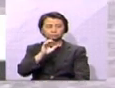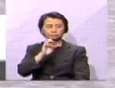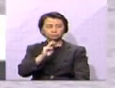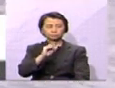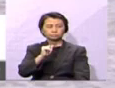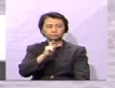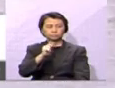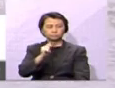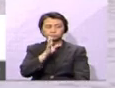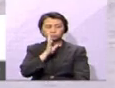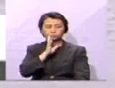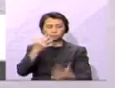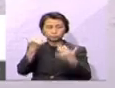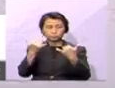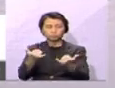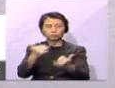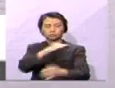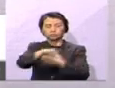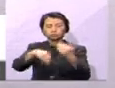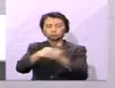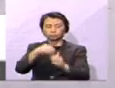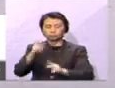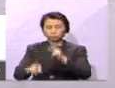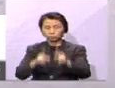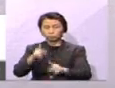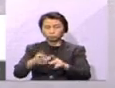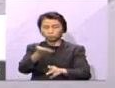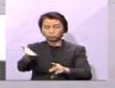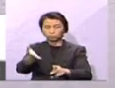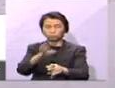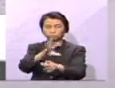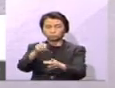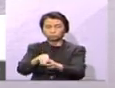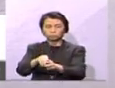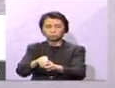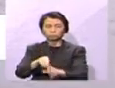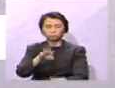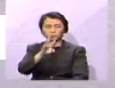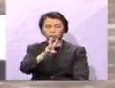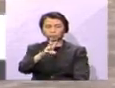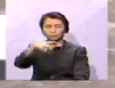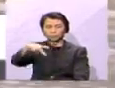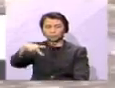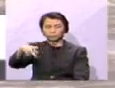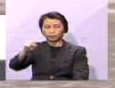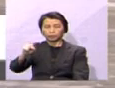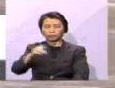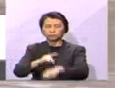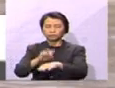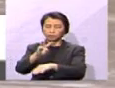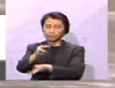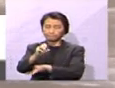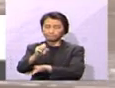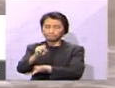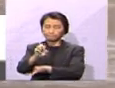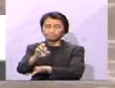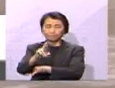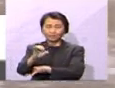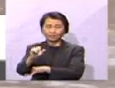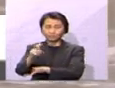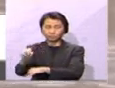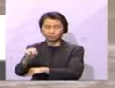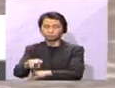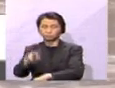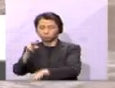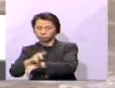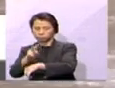bujang berkata setakat ini semua penduduk terjejas melibatkan en PPS di Mersing pemantauan berterusan oleh